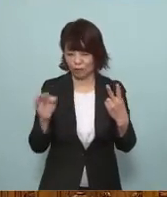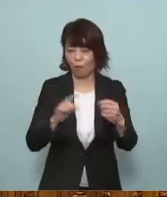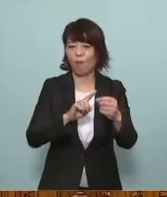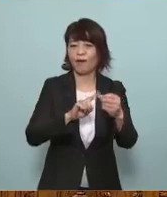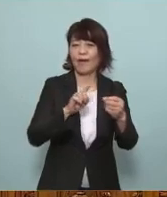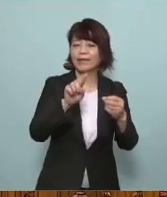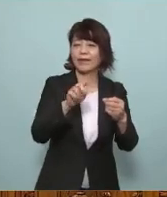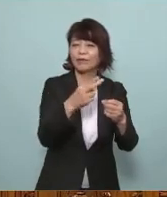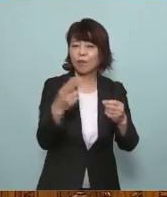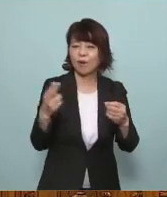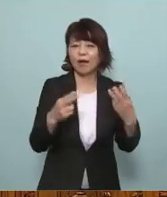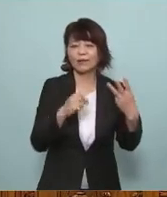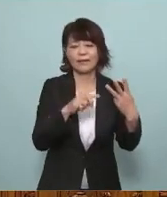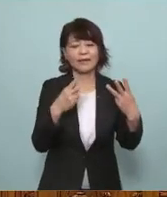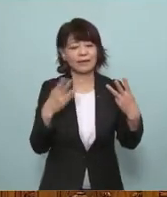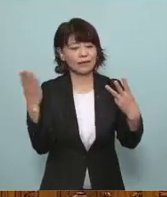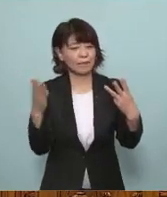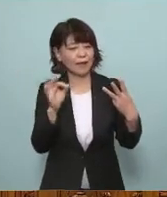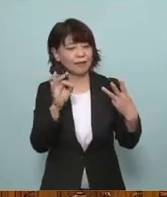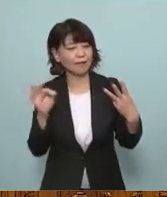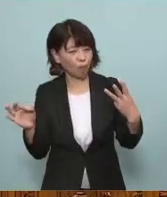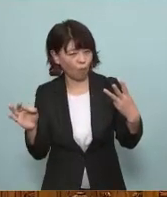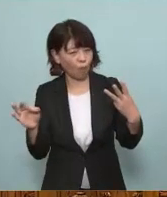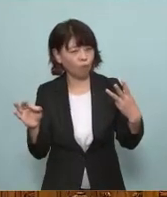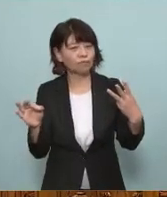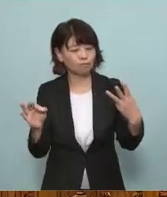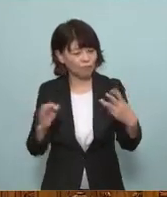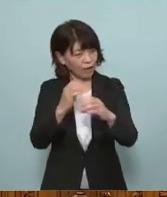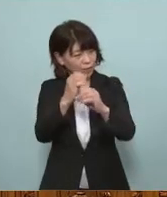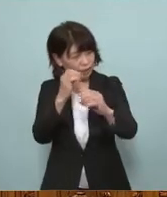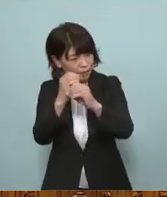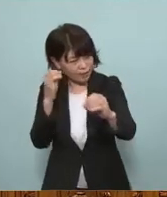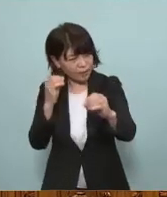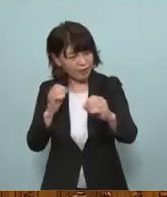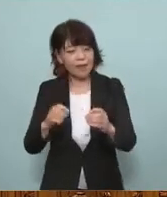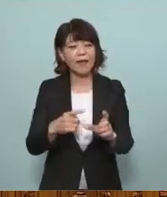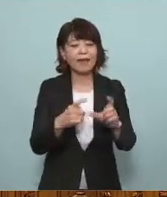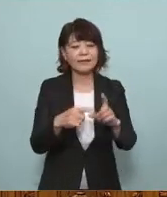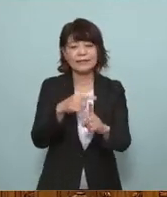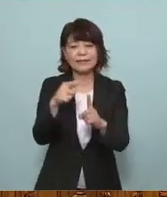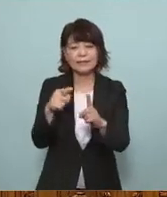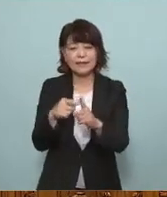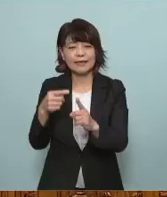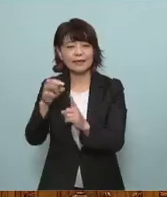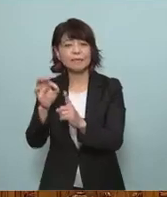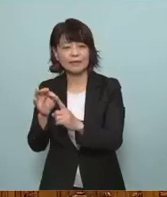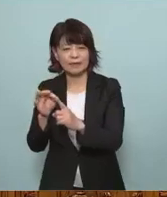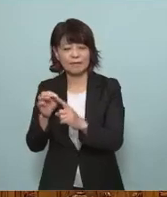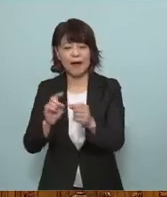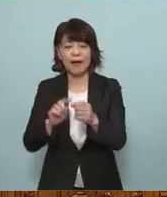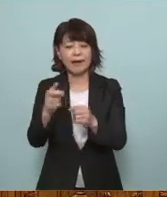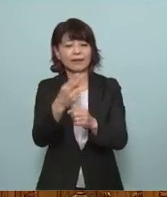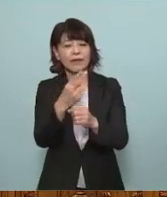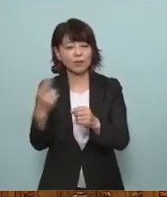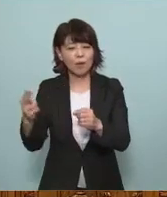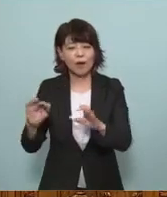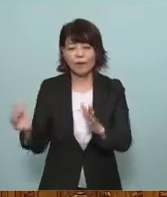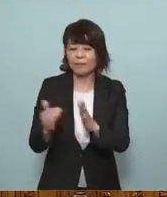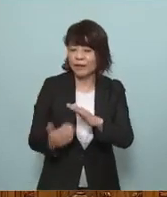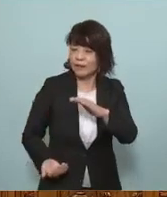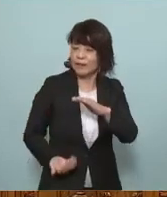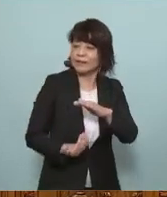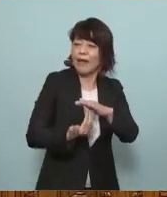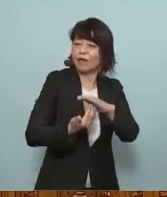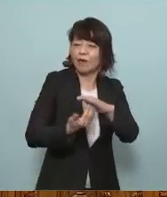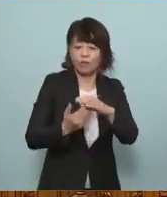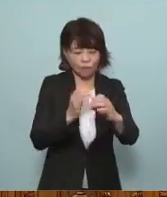に 3.2% 程度となることが見込まれ、GDP は来年度には過去最高となると